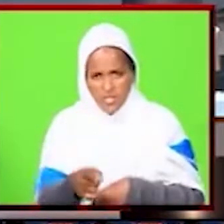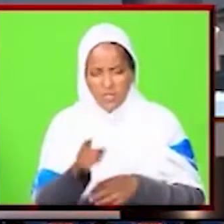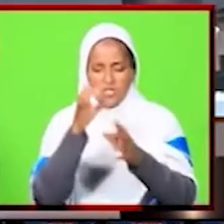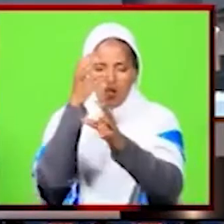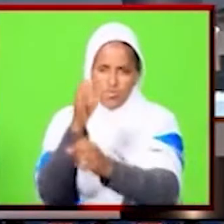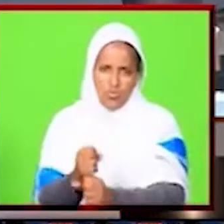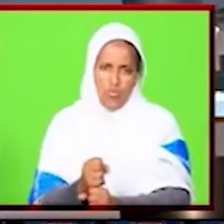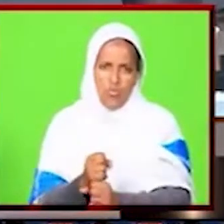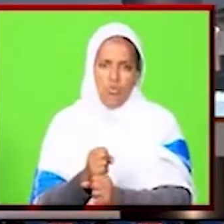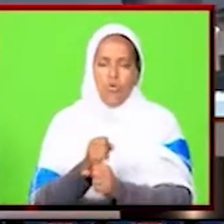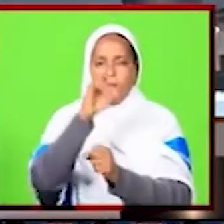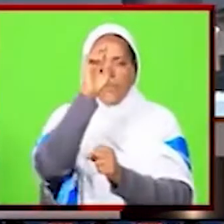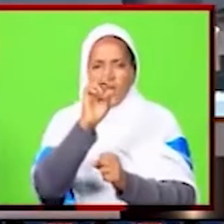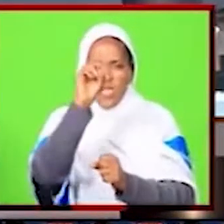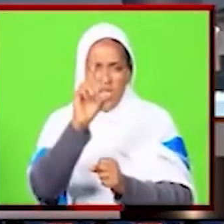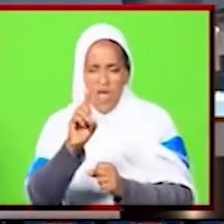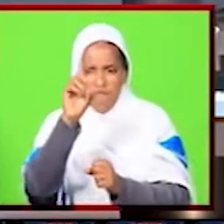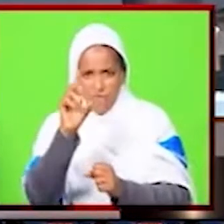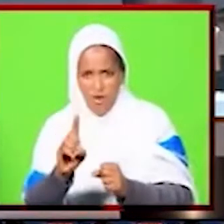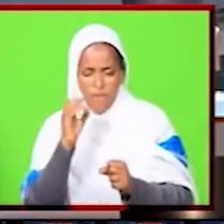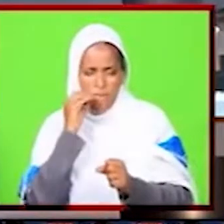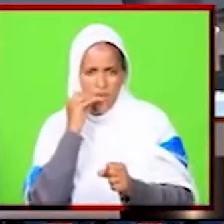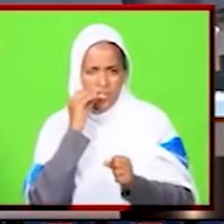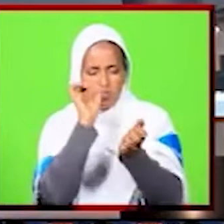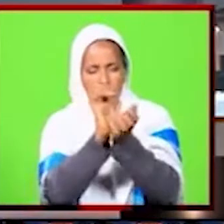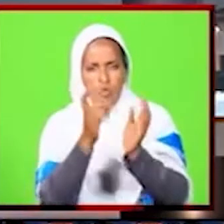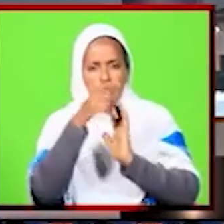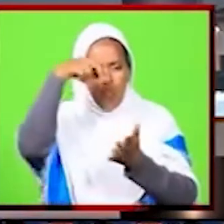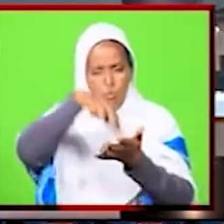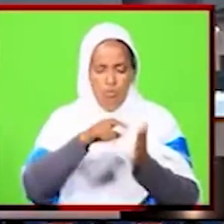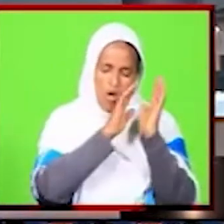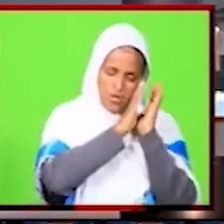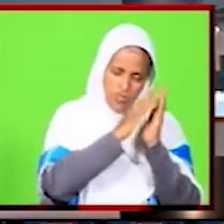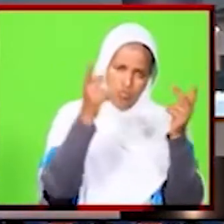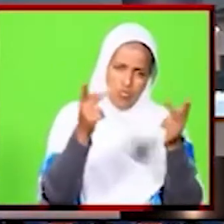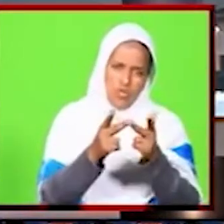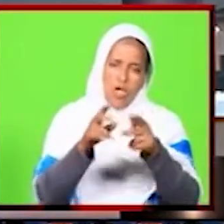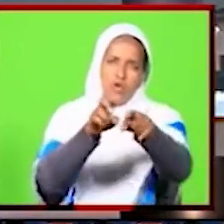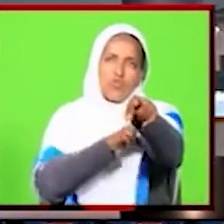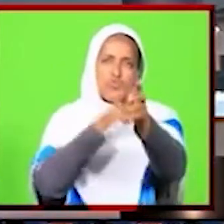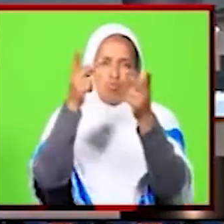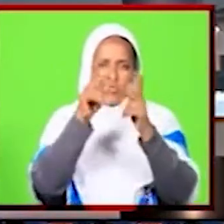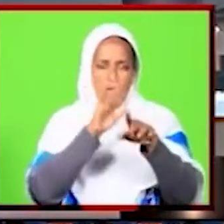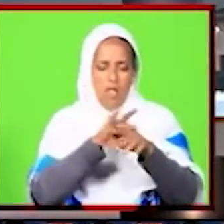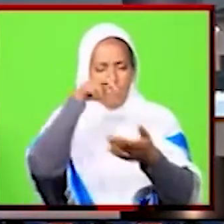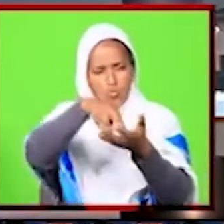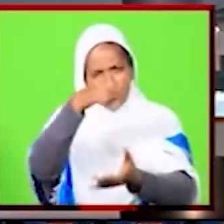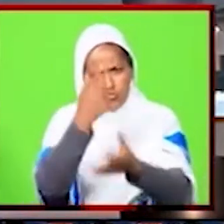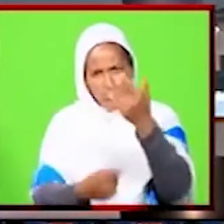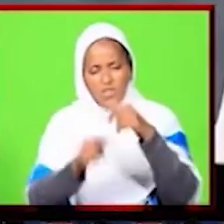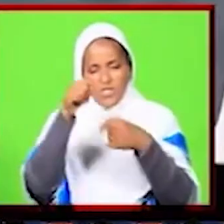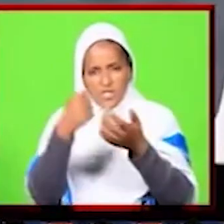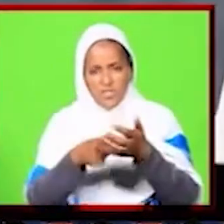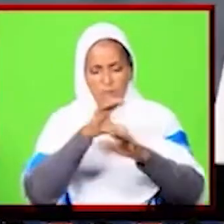ሲል ተይዞ በቀያፋ ቤት እስረኛ ሆኖ ቆሞ ያደረበትን ቦታ ሄዶ ከቦታው ላይ